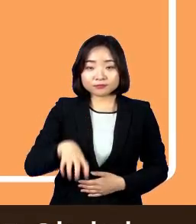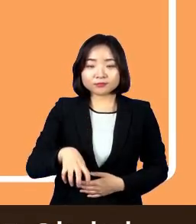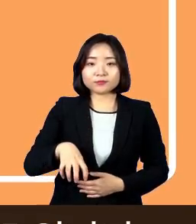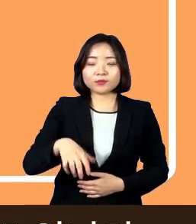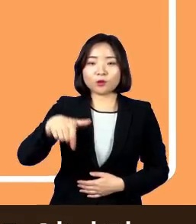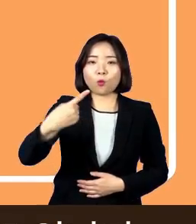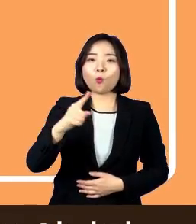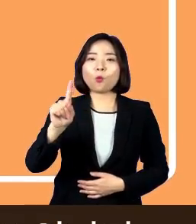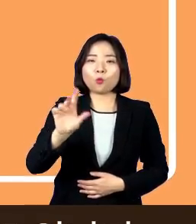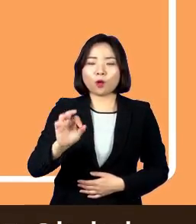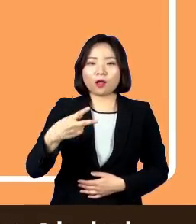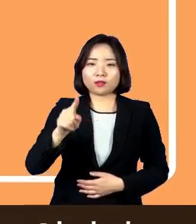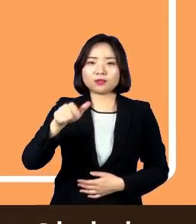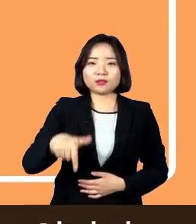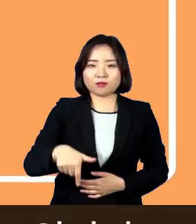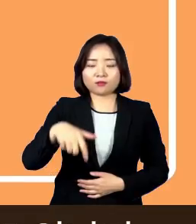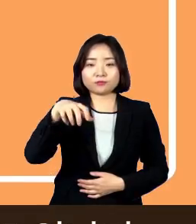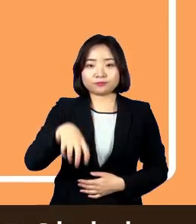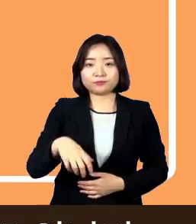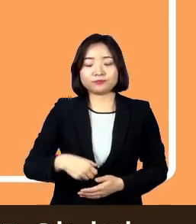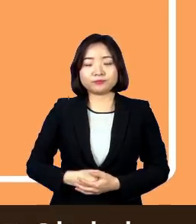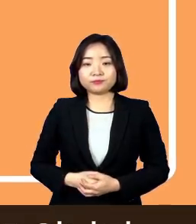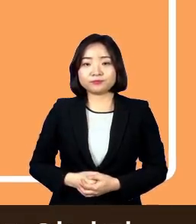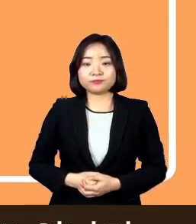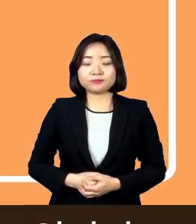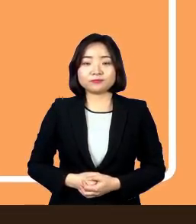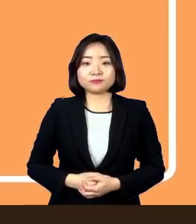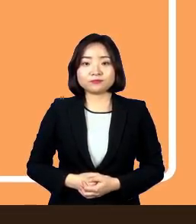동남구 광덕면 대평교길 45입니다.